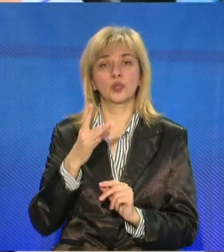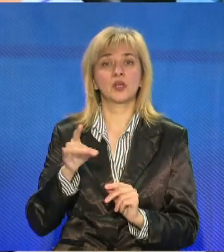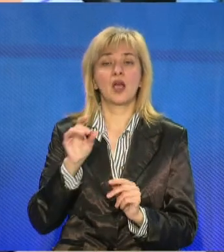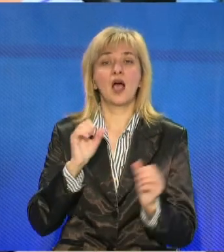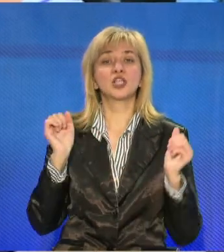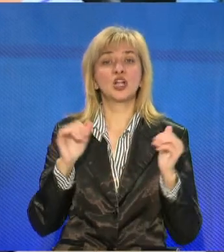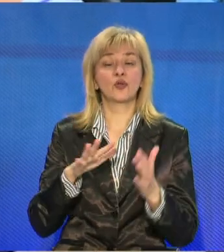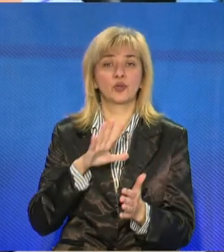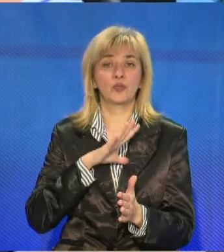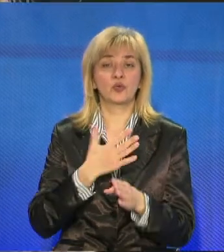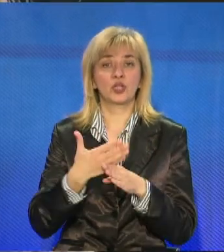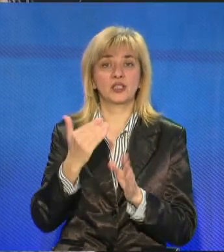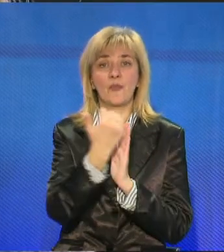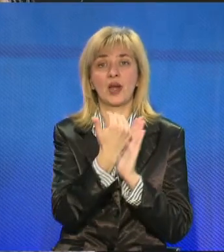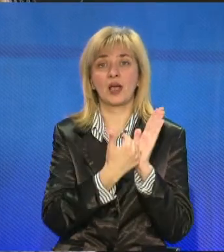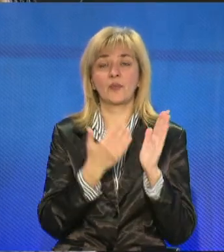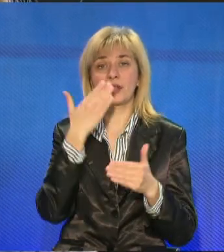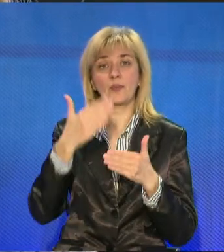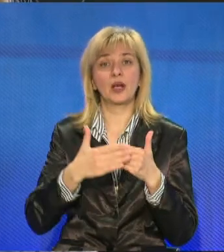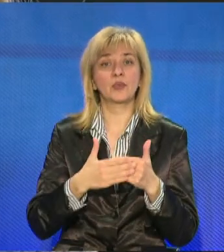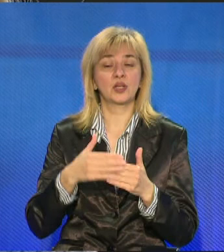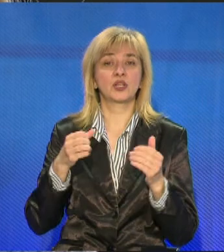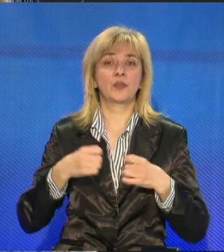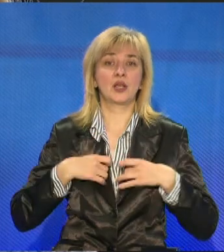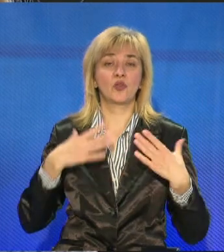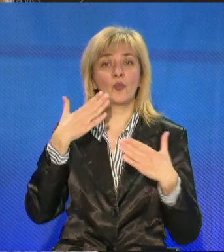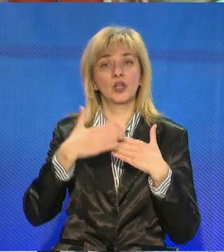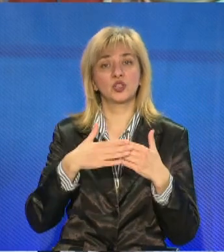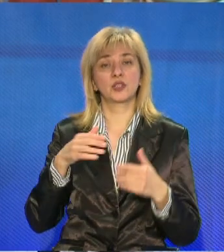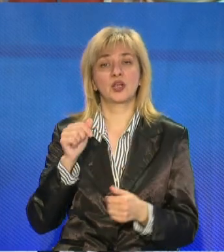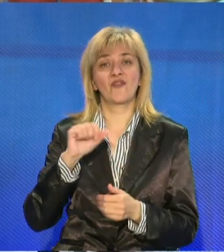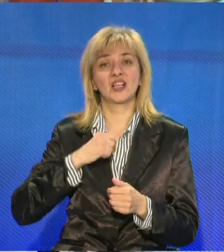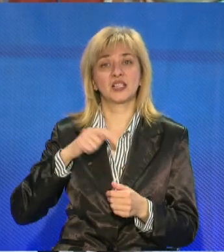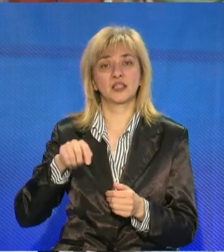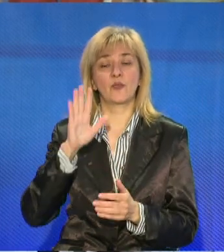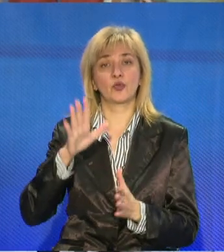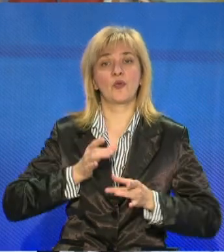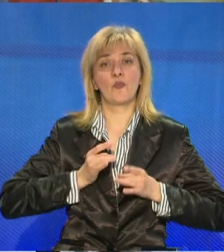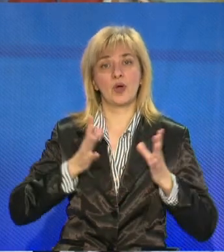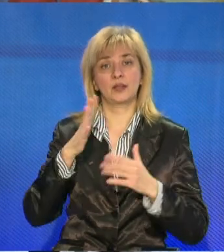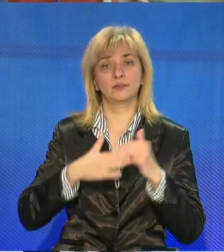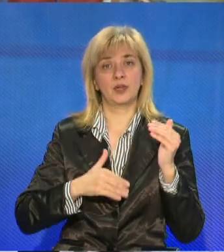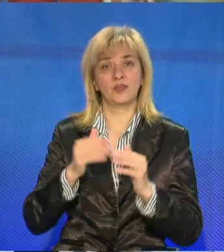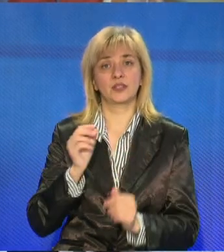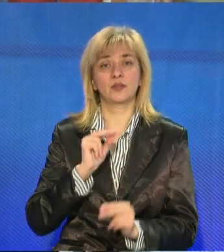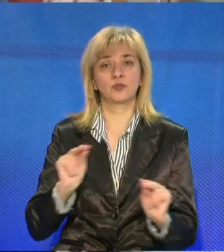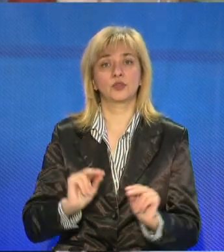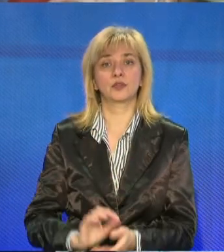стал часткой великой программы до будущего свята. У найближайшую неделю наставники отзначат профессийный день.